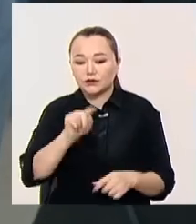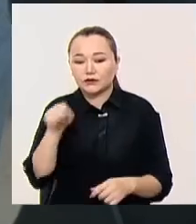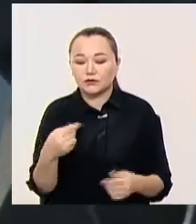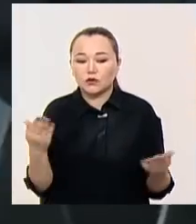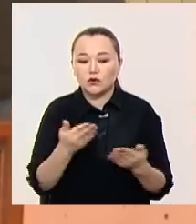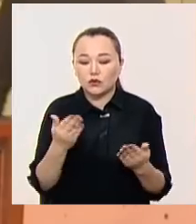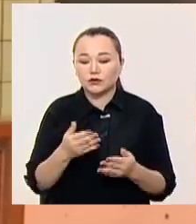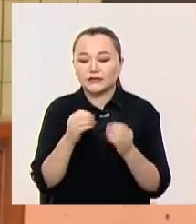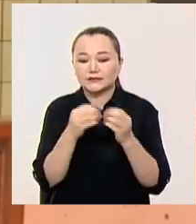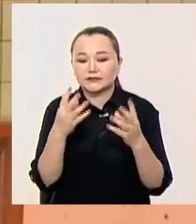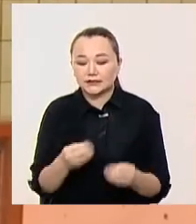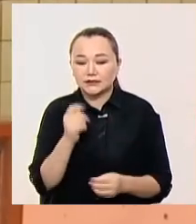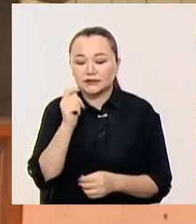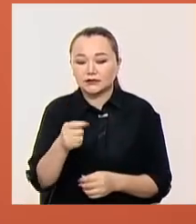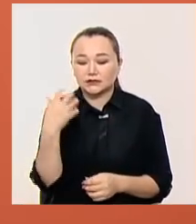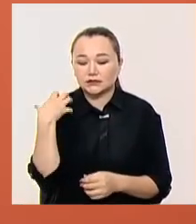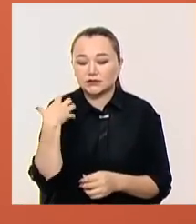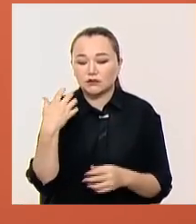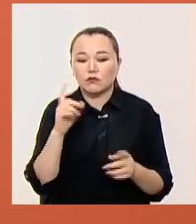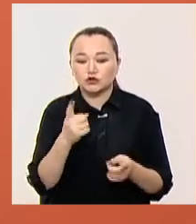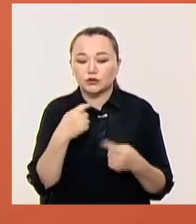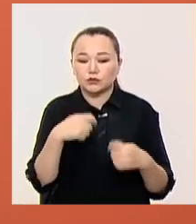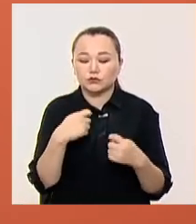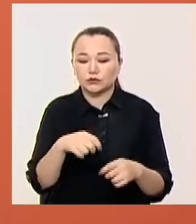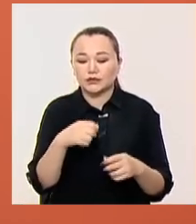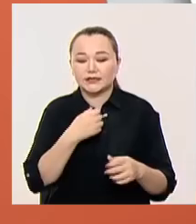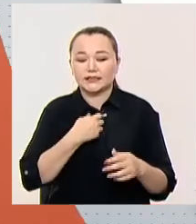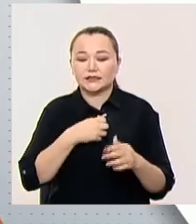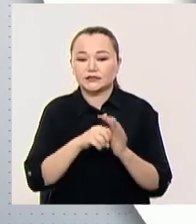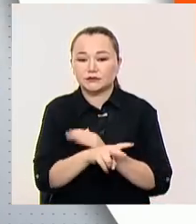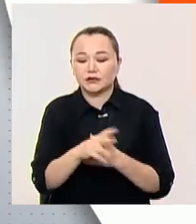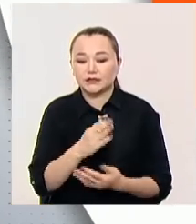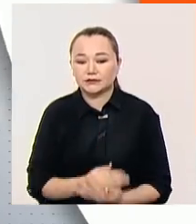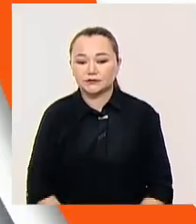кандай? 10 күн мурун гана тагайындалган башчы неге саудагерлерден кашып жүр?